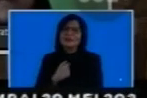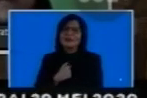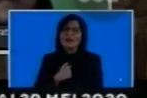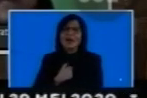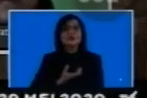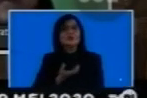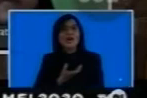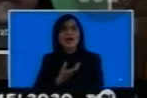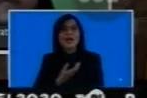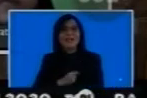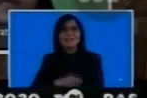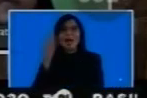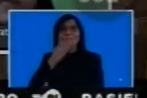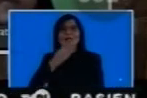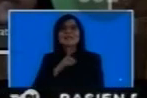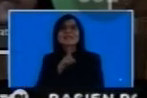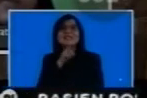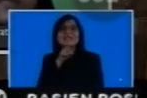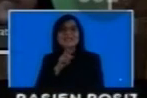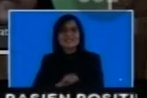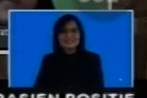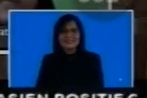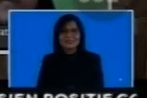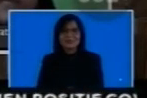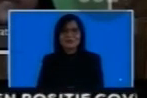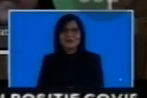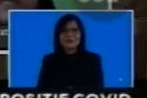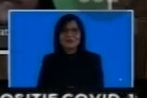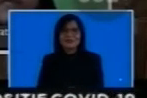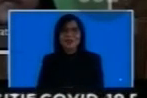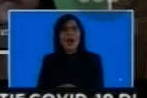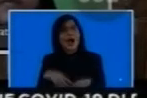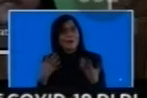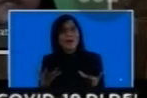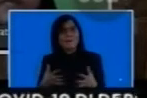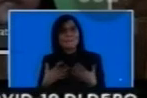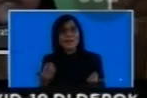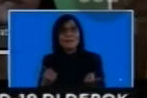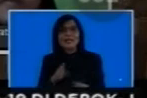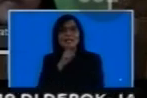Bahasa Inggris. Bahasa Inggris. Oh, how is your English? Good?